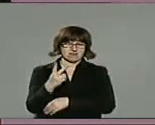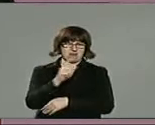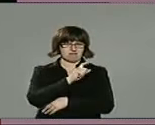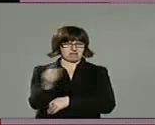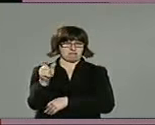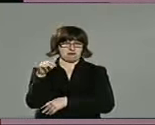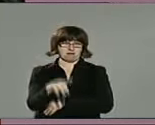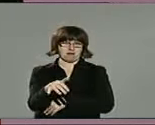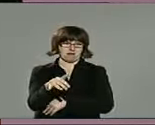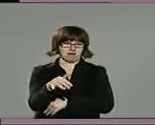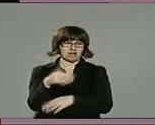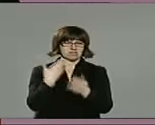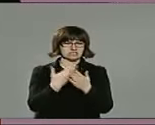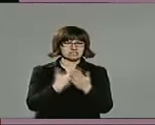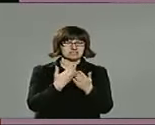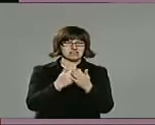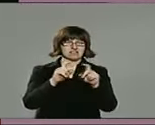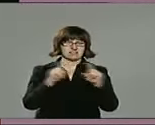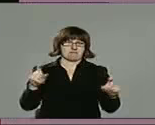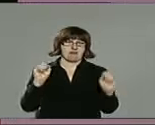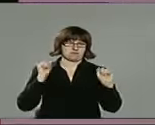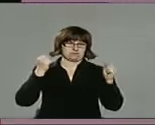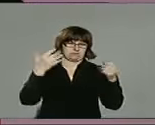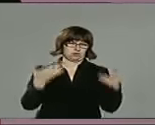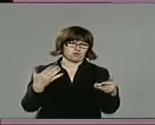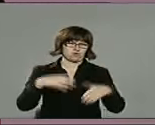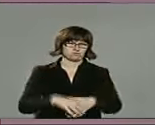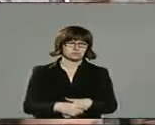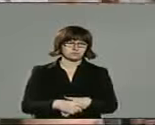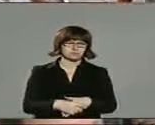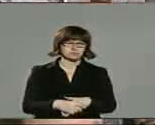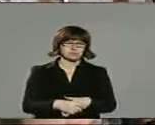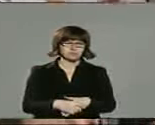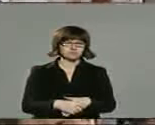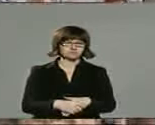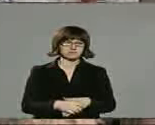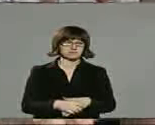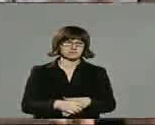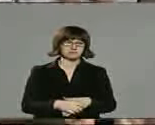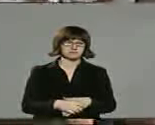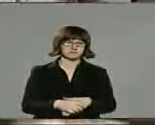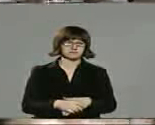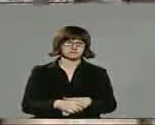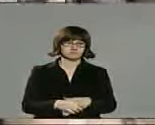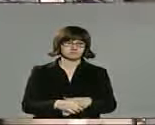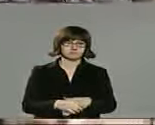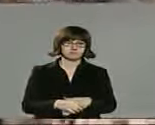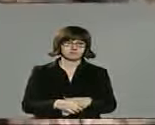liebe Genossinnen und Genossen. Darum geht es heute wieder.